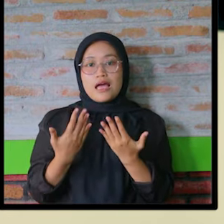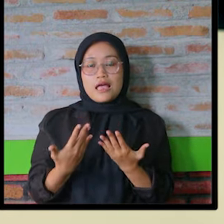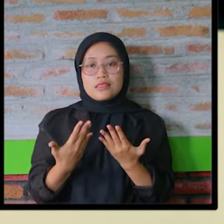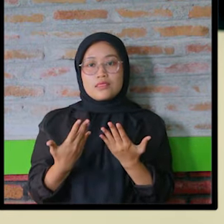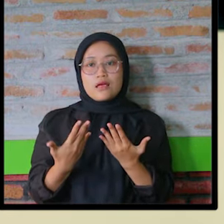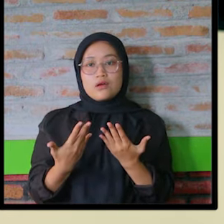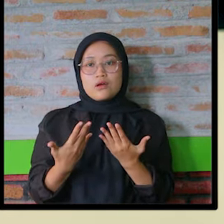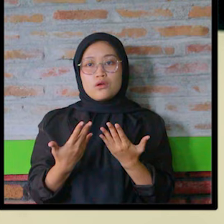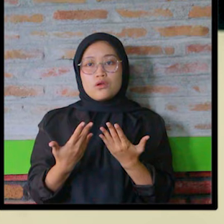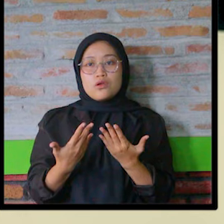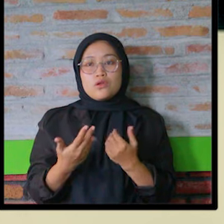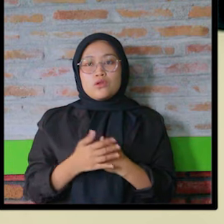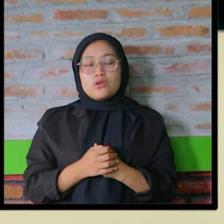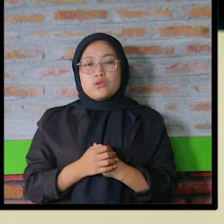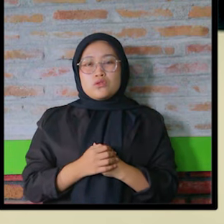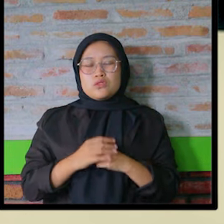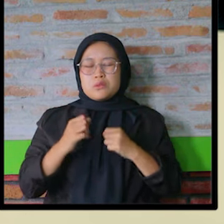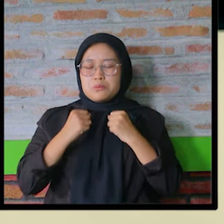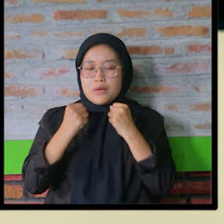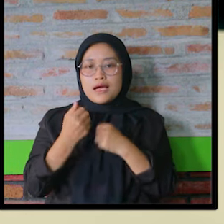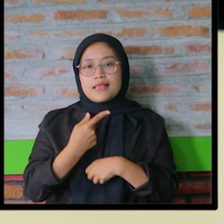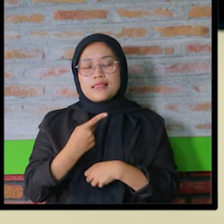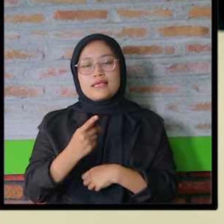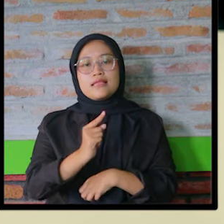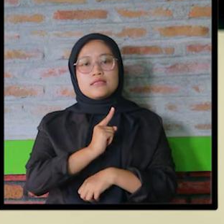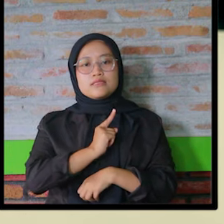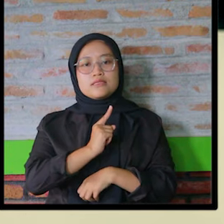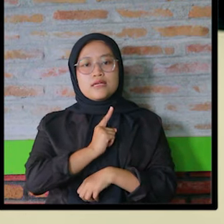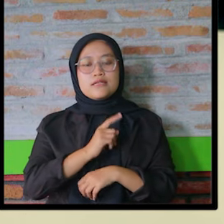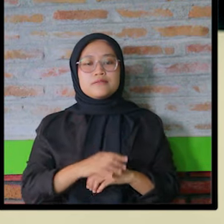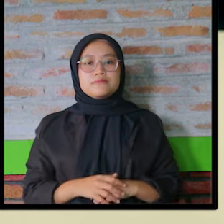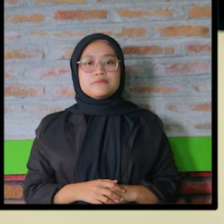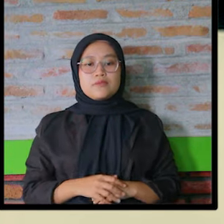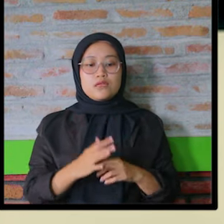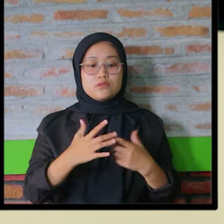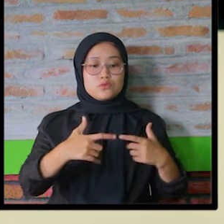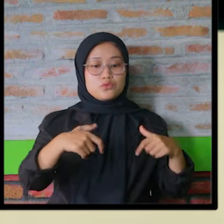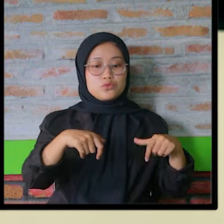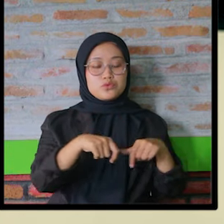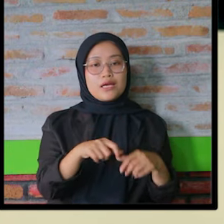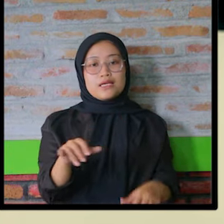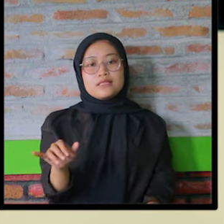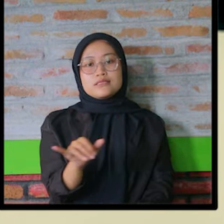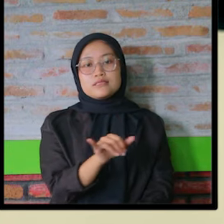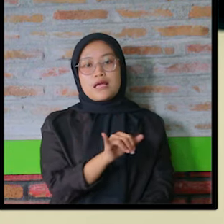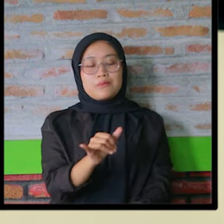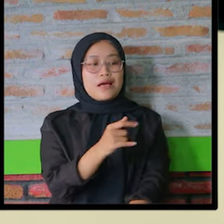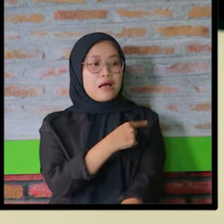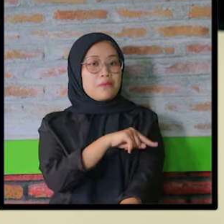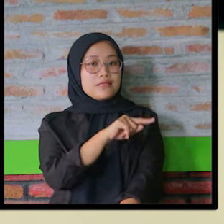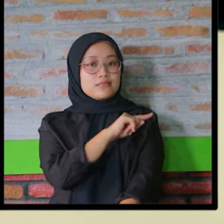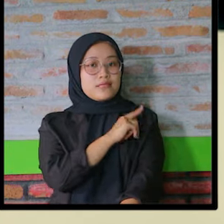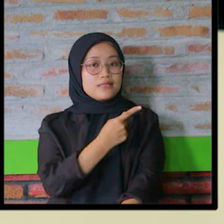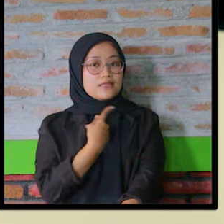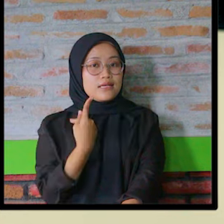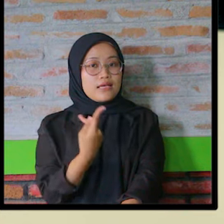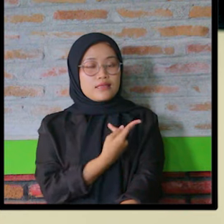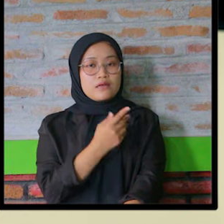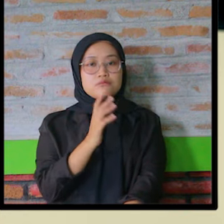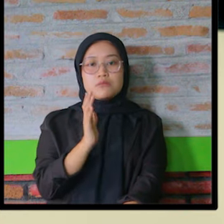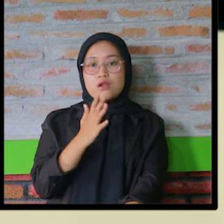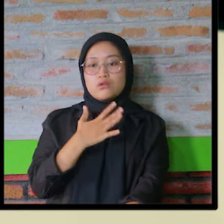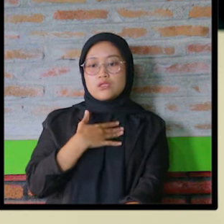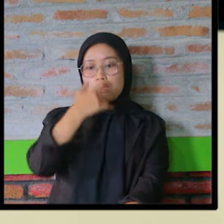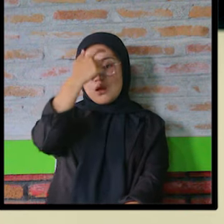ya Sesuai dengan ee kapasitas kita kalau saya sebagai seorang advokat pendamping